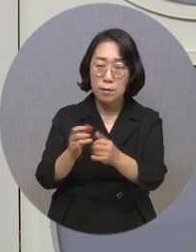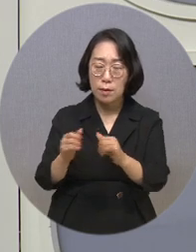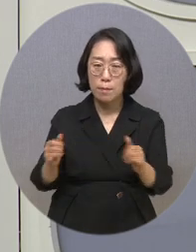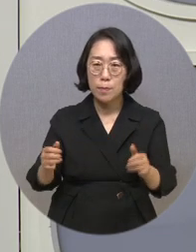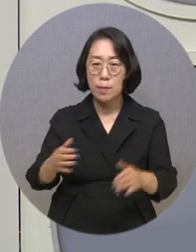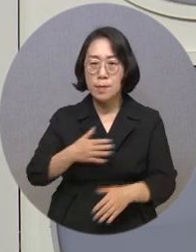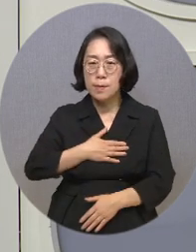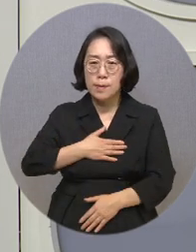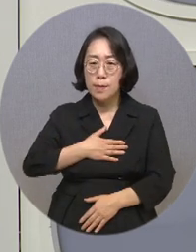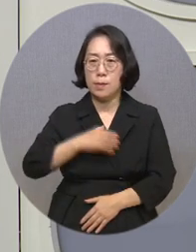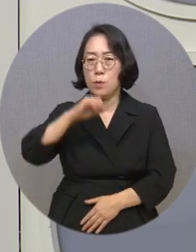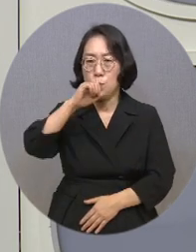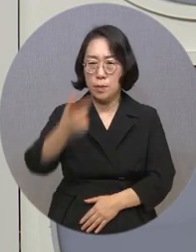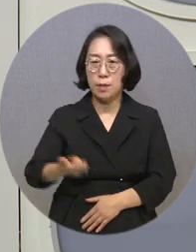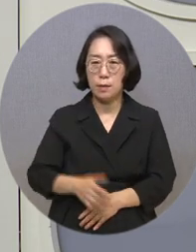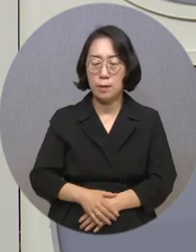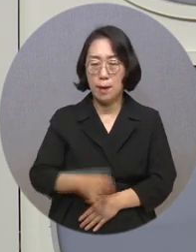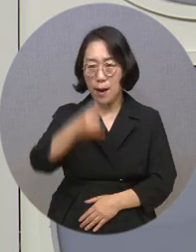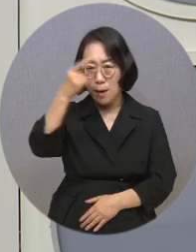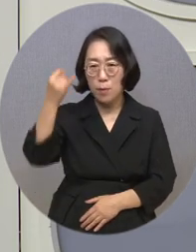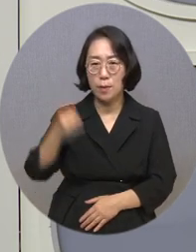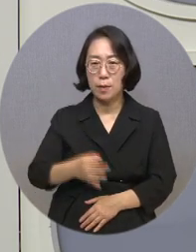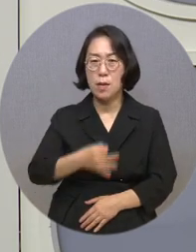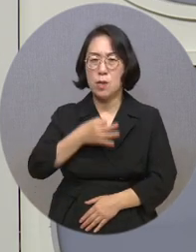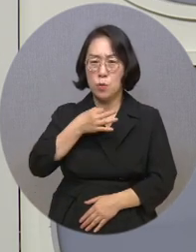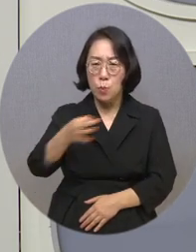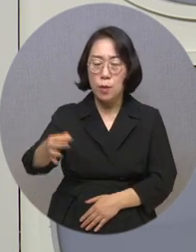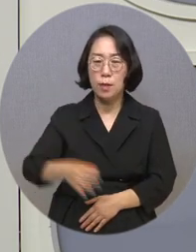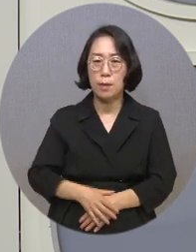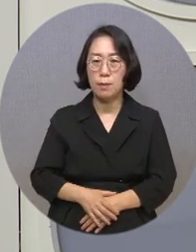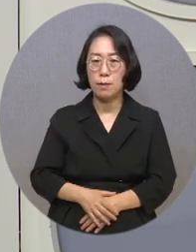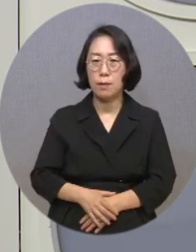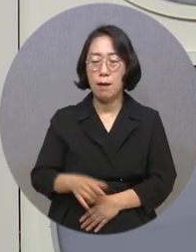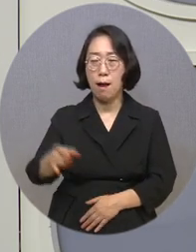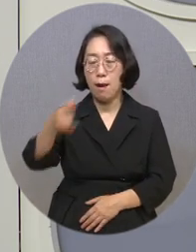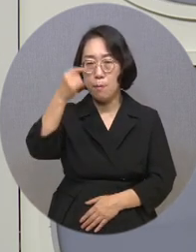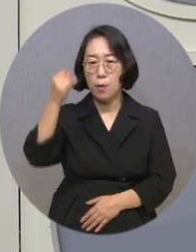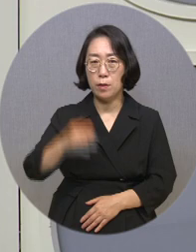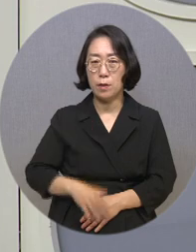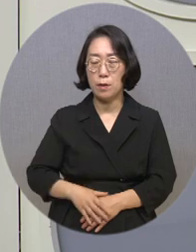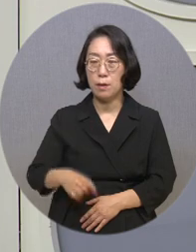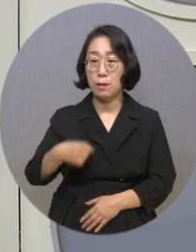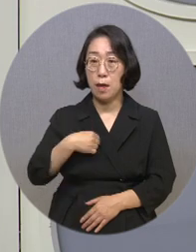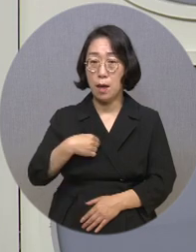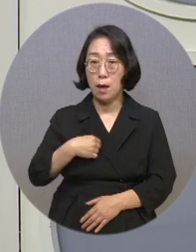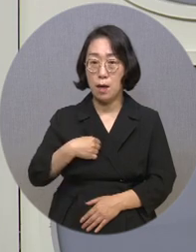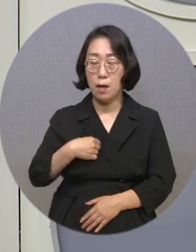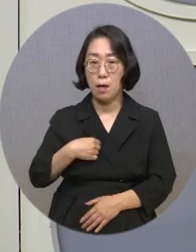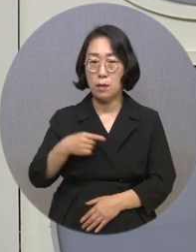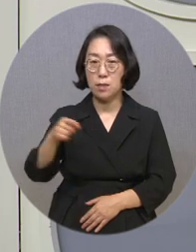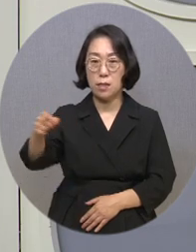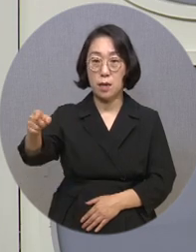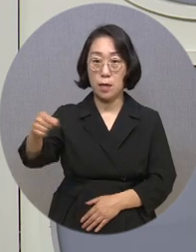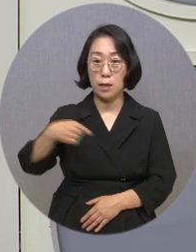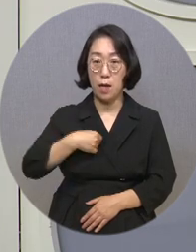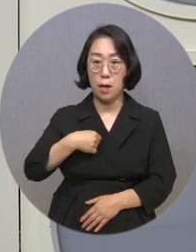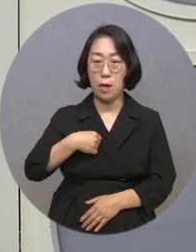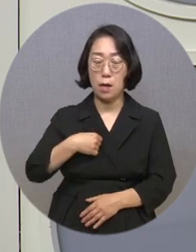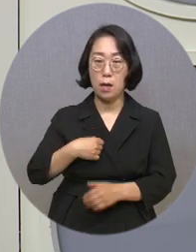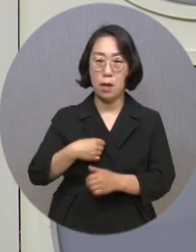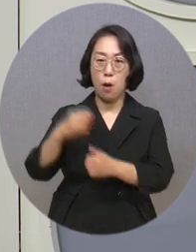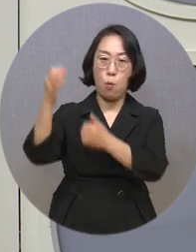그러니까 할머니한테 소리를 쳤어. 그랬더니 이 할머니가 보호자한테 제가 어젯밤 중에